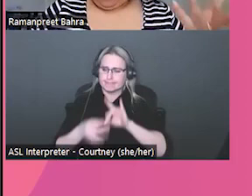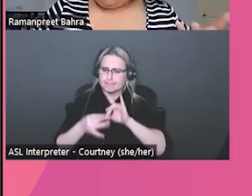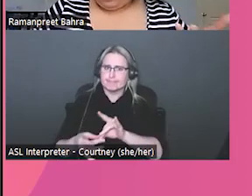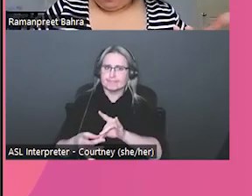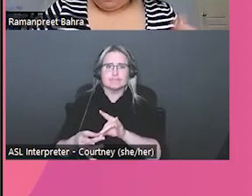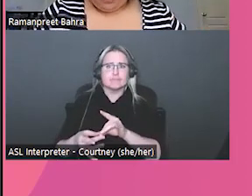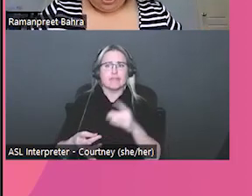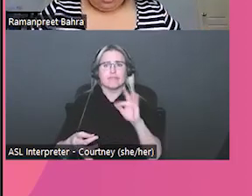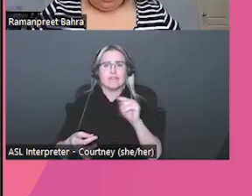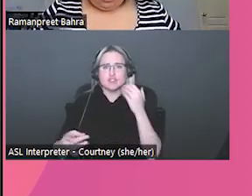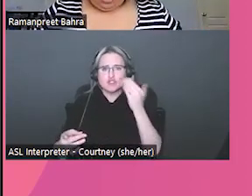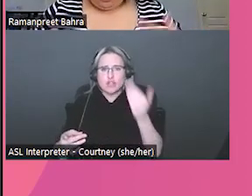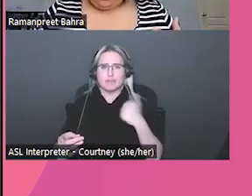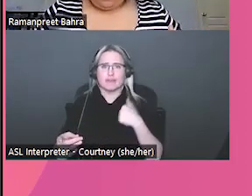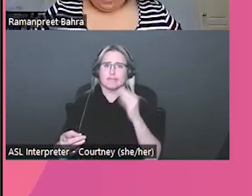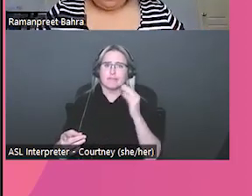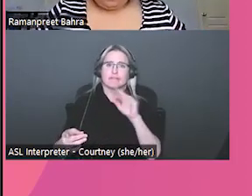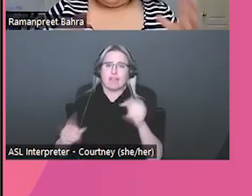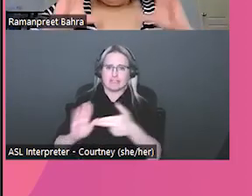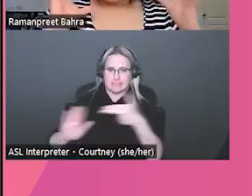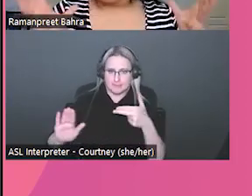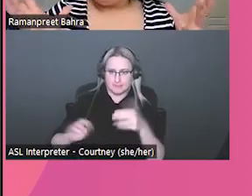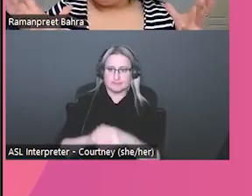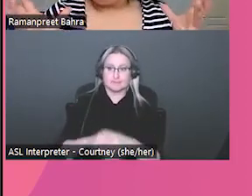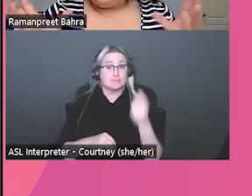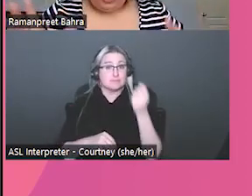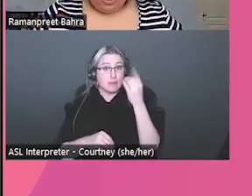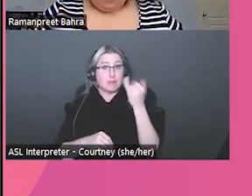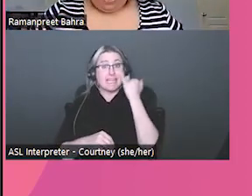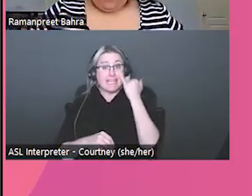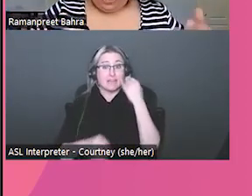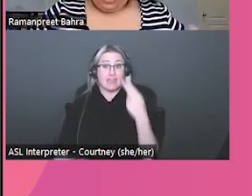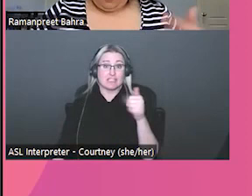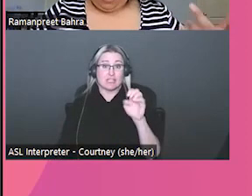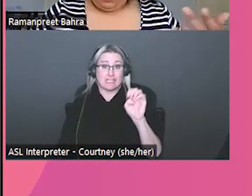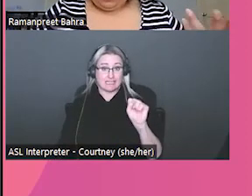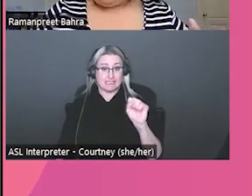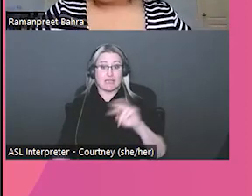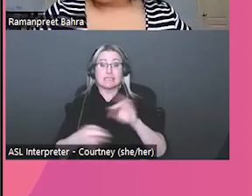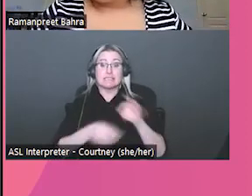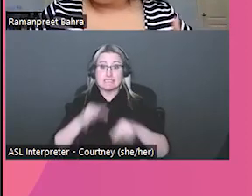ont ces préjugés anticorpulence qui ancrent leur,